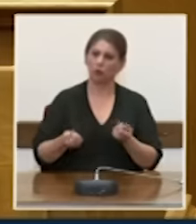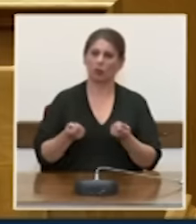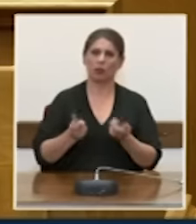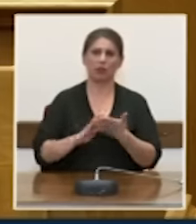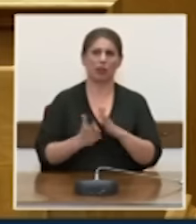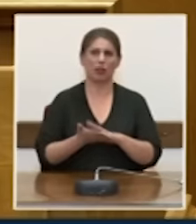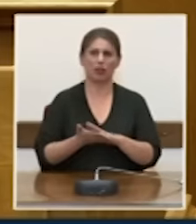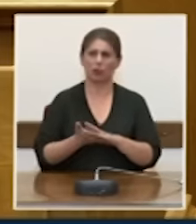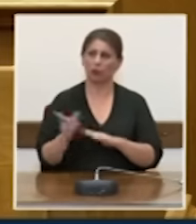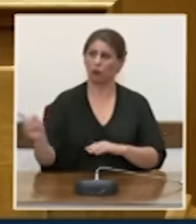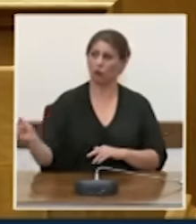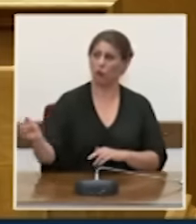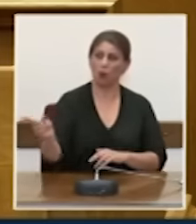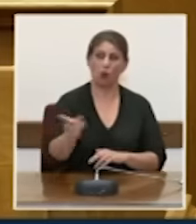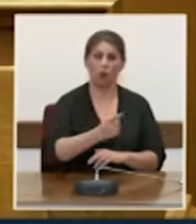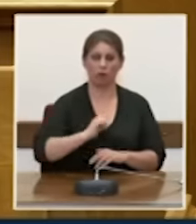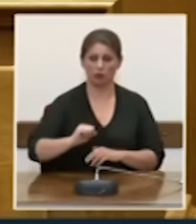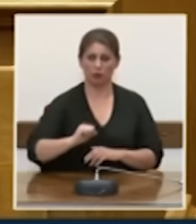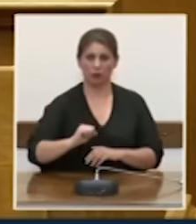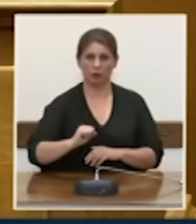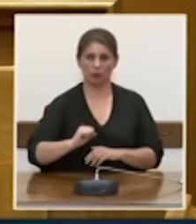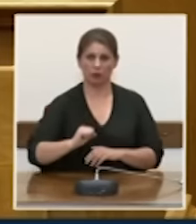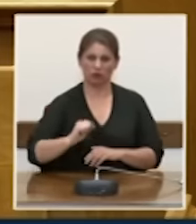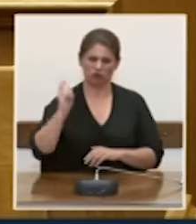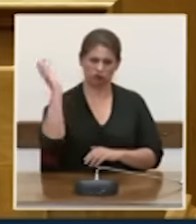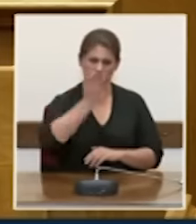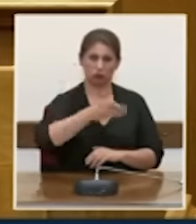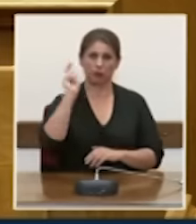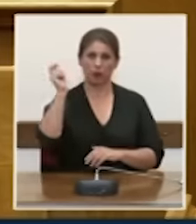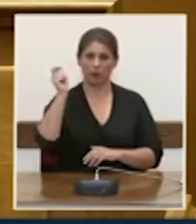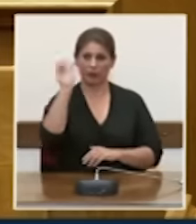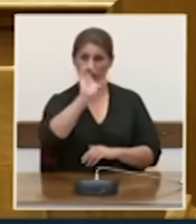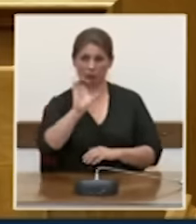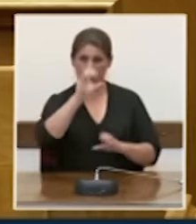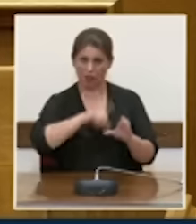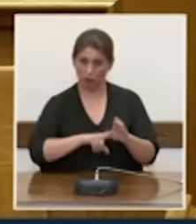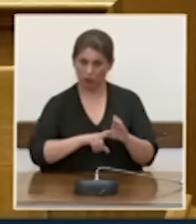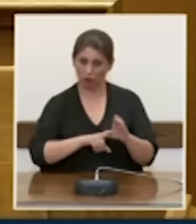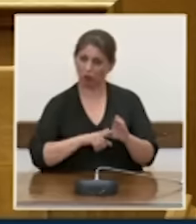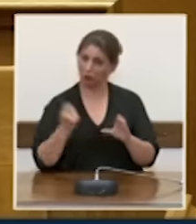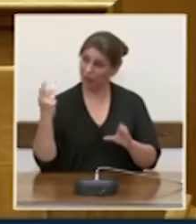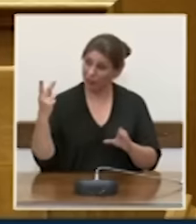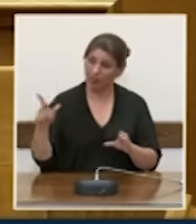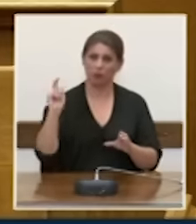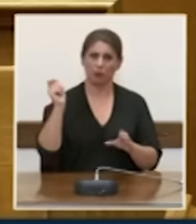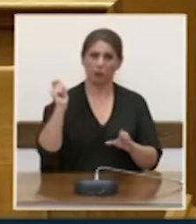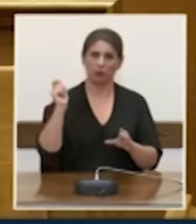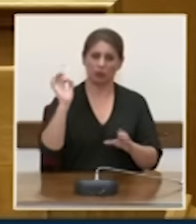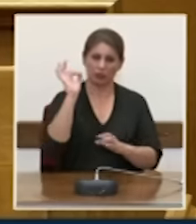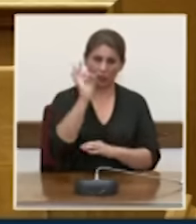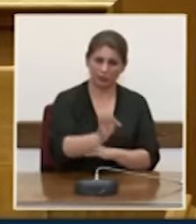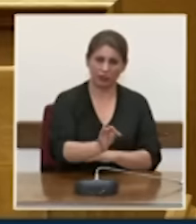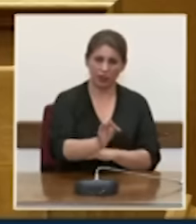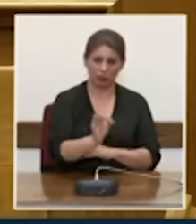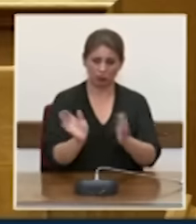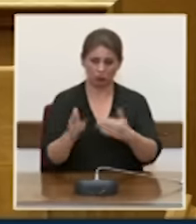σας φοβάστε. Να καταδικάσουν την πολιτική της Ευρωπαϊκής Ένωσης, που είναι και δική σας. Να φτάσουν στην κάλπη με το